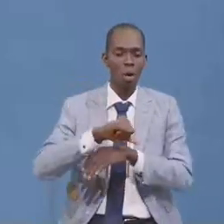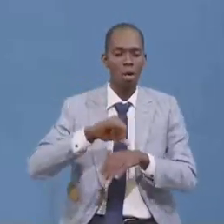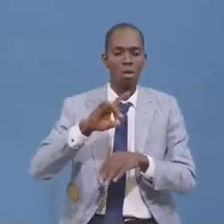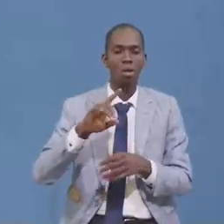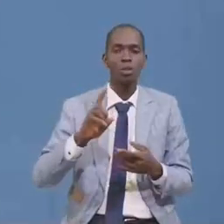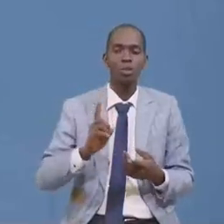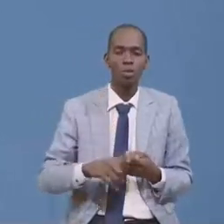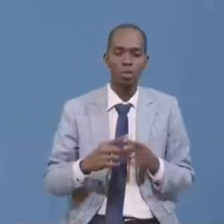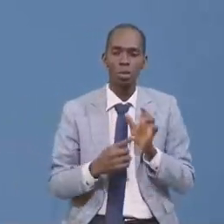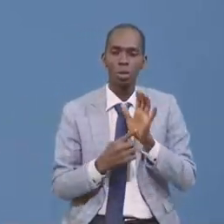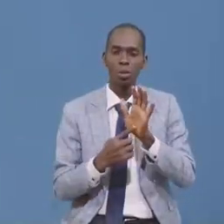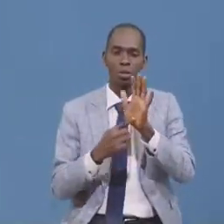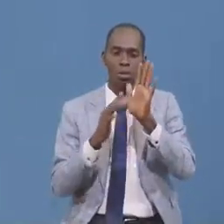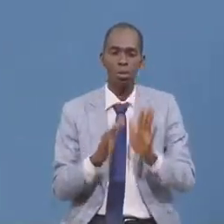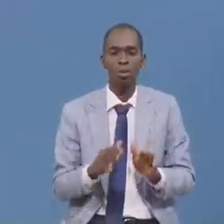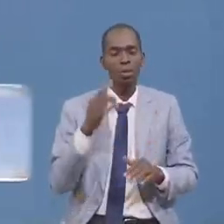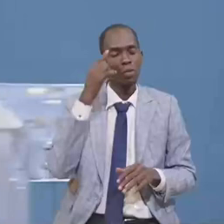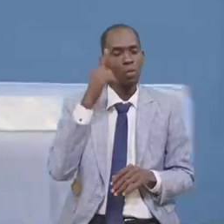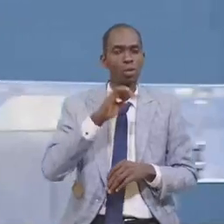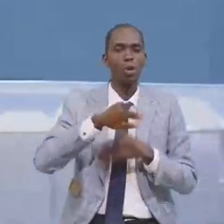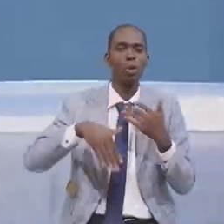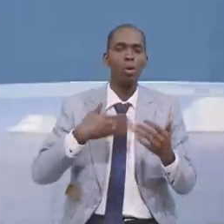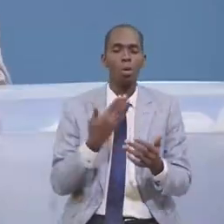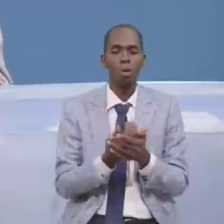pour être un ambassadeur du Dieu Tout-Puissant.